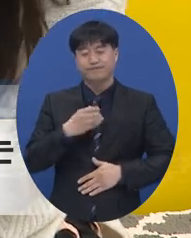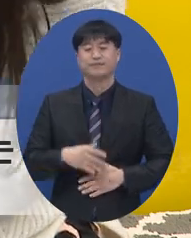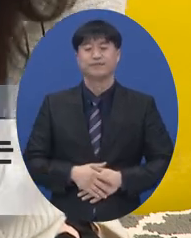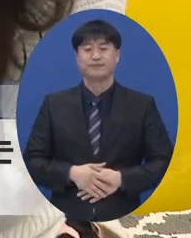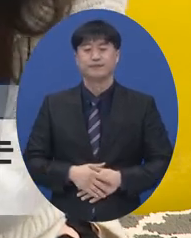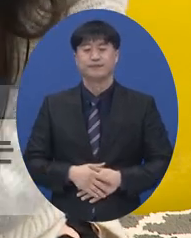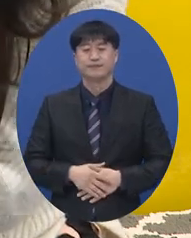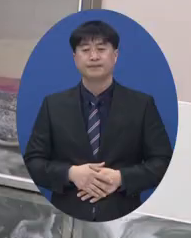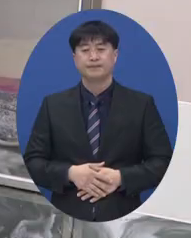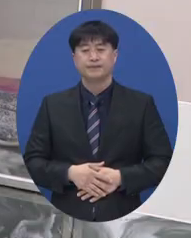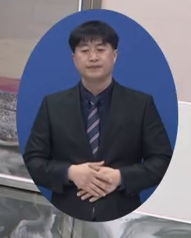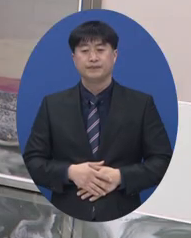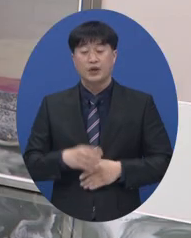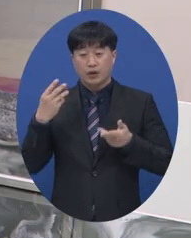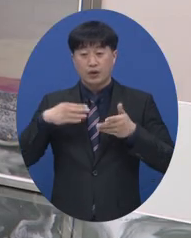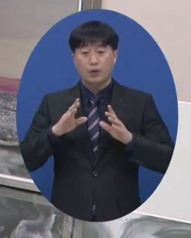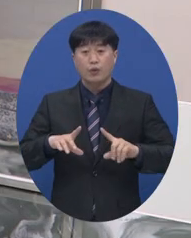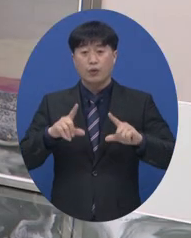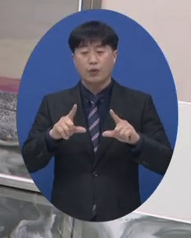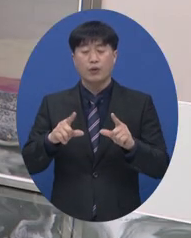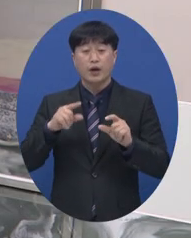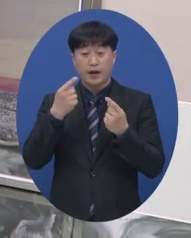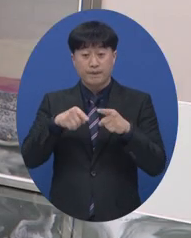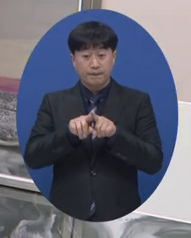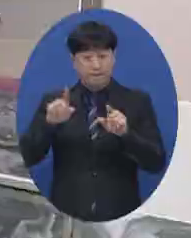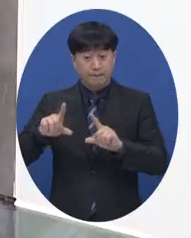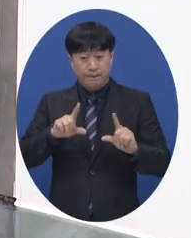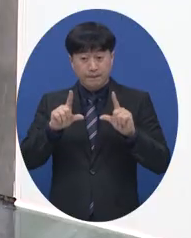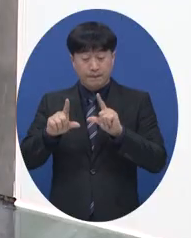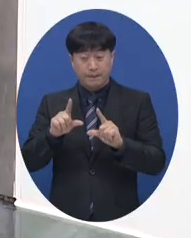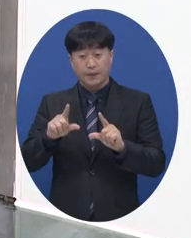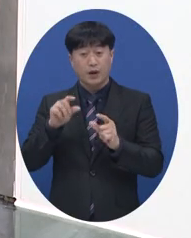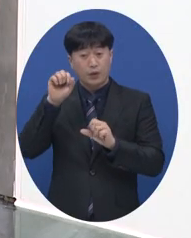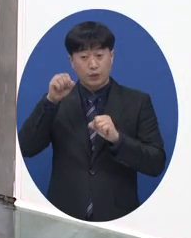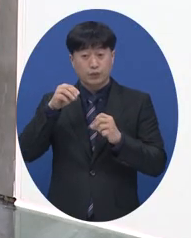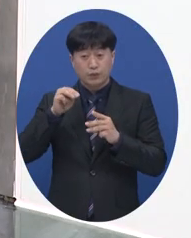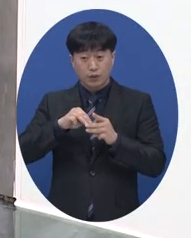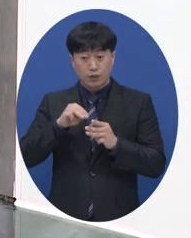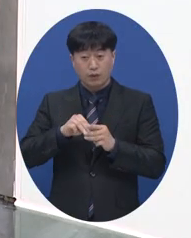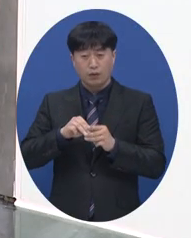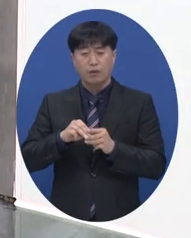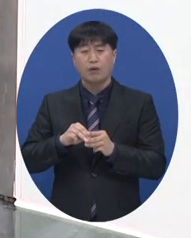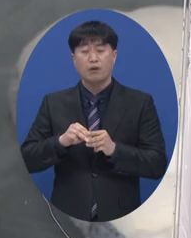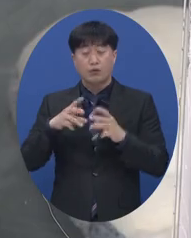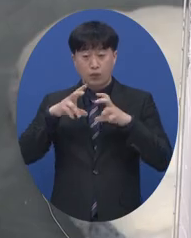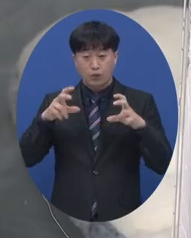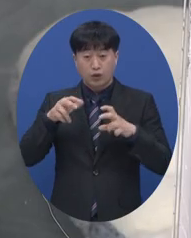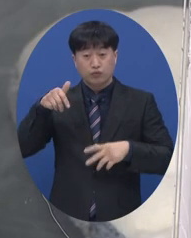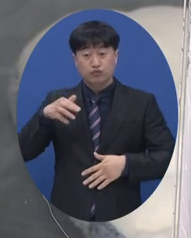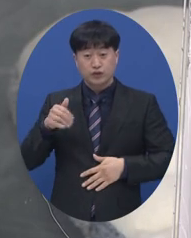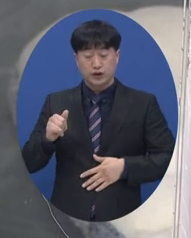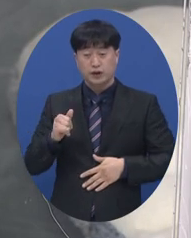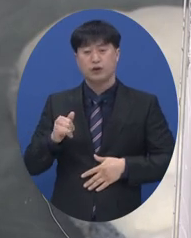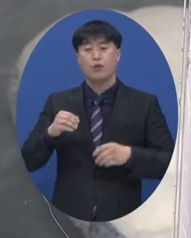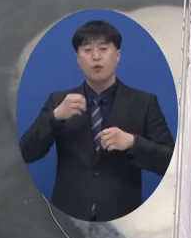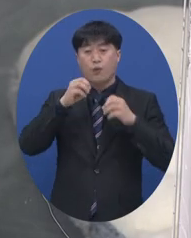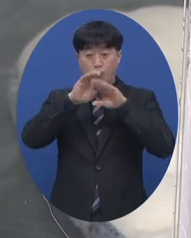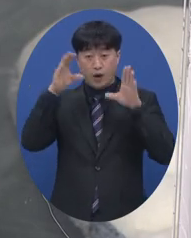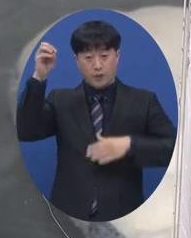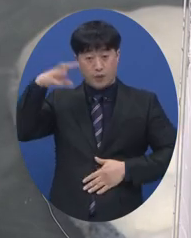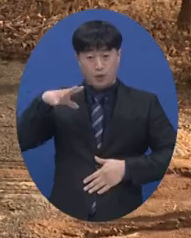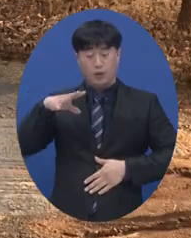행복한 짝 경도는 올해 반려동물 입양센터 를 성능과 구리 광명 에 추가 개설해 땡 꾸준히 밀려 나갈